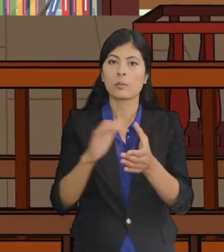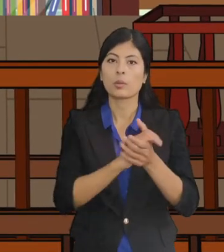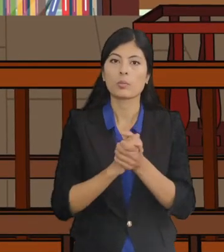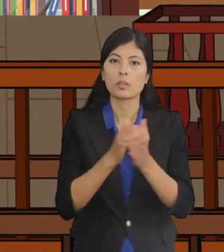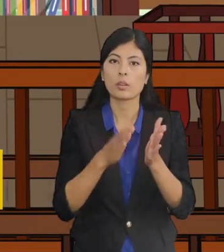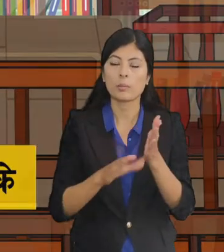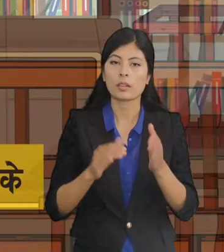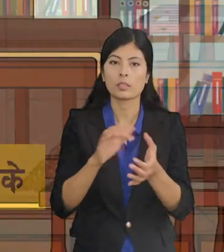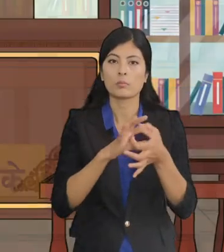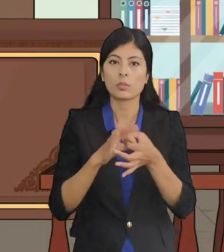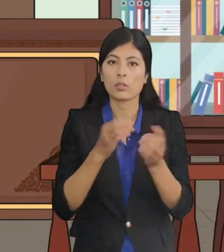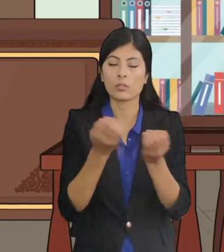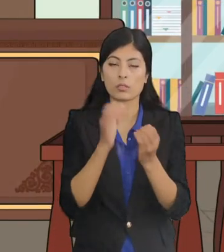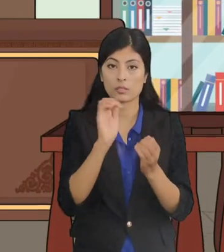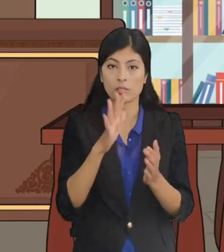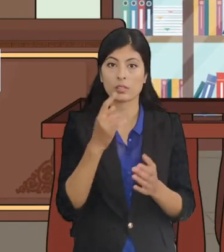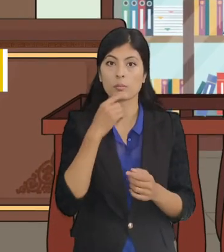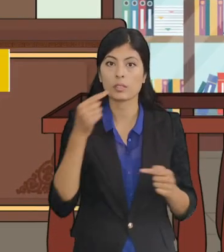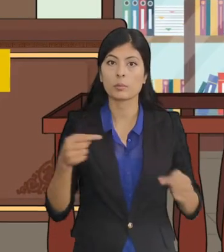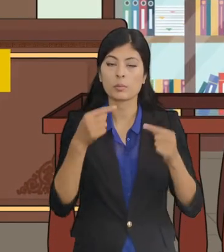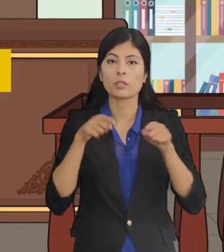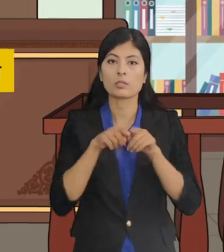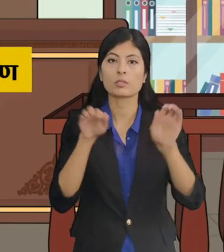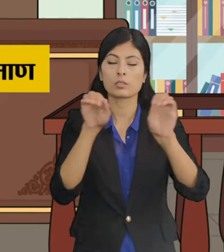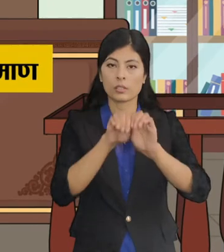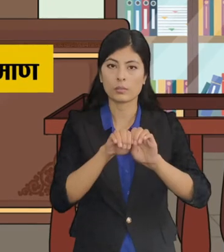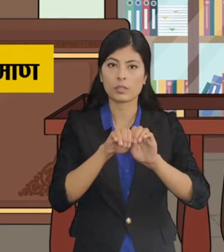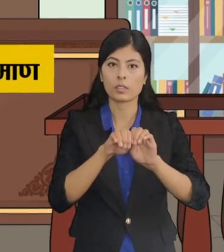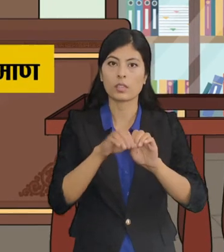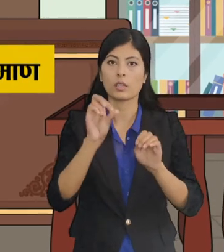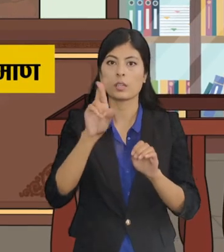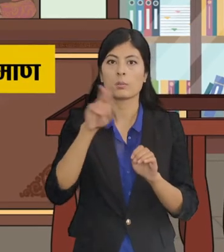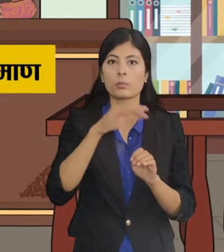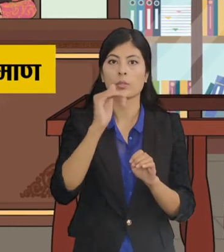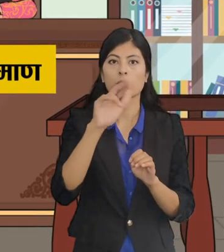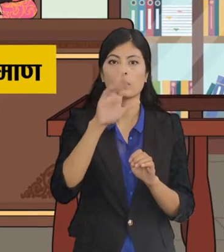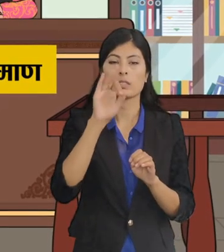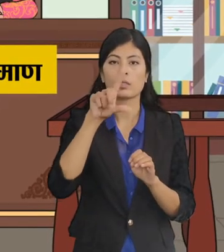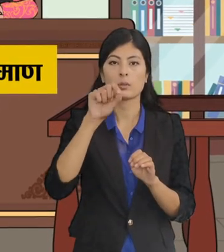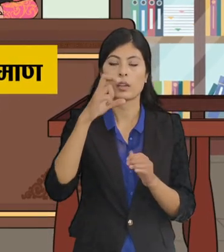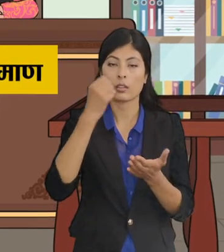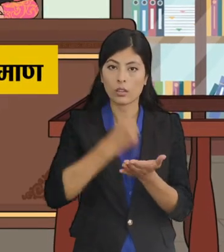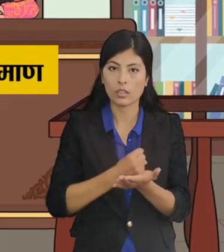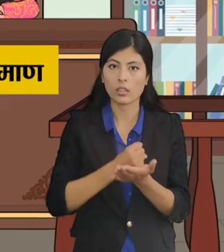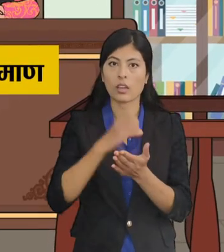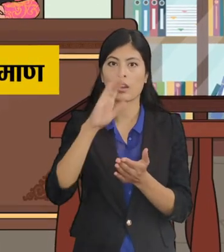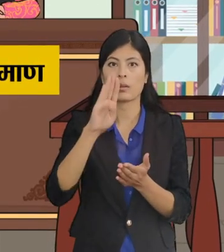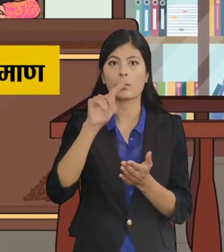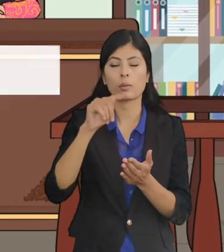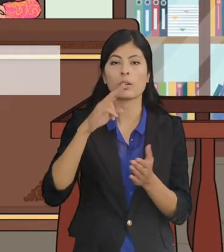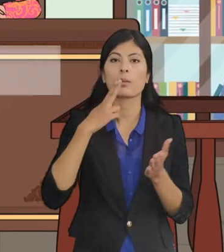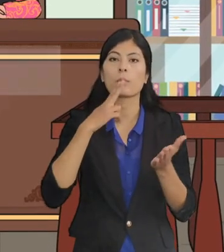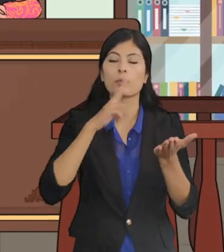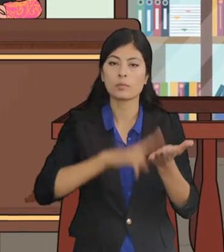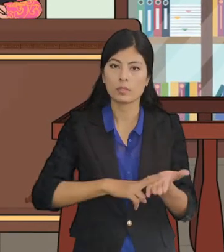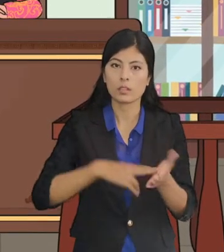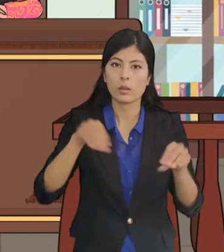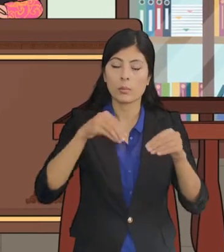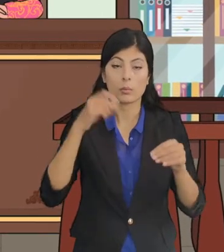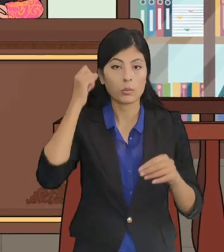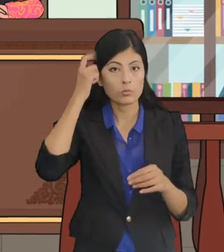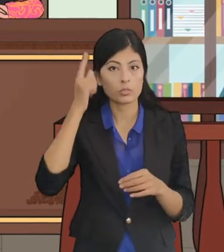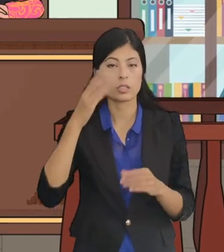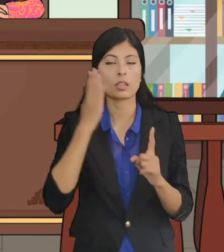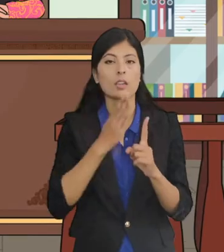मेलमिलापबाट निरूपण हुन नसके विवादसँग सम्बन्धित प्रतिवाद दर्ता वा बयान बकपत्र वा प्रमाण बुझ्ने लगायतका